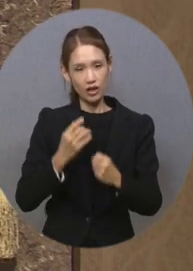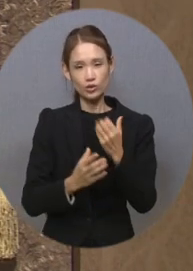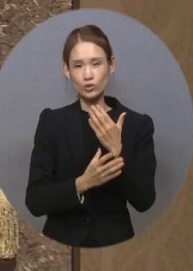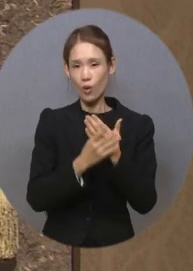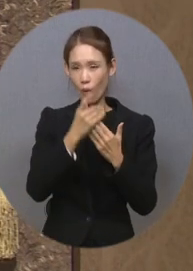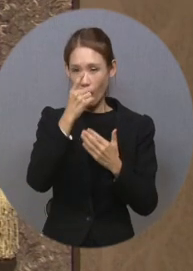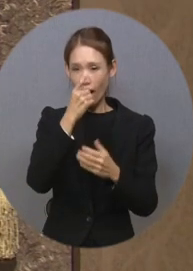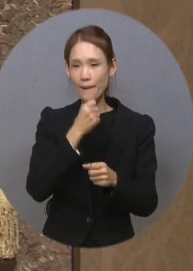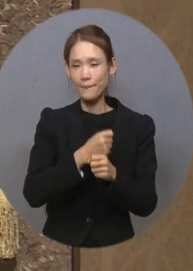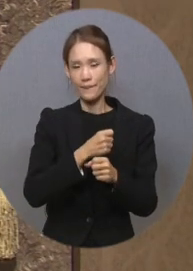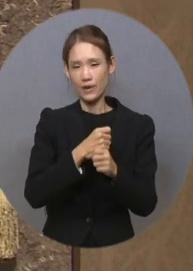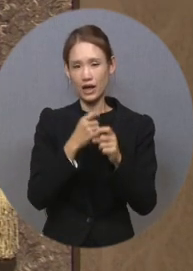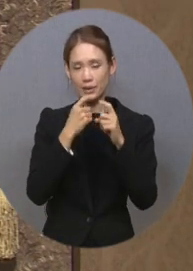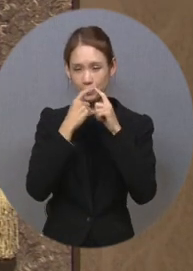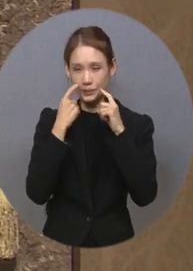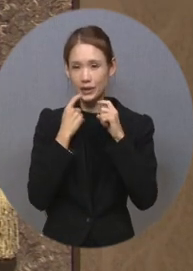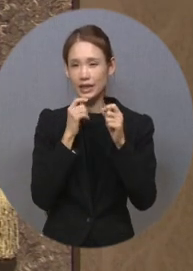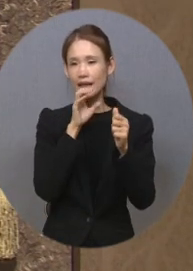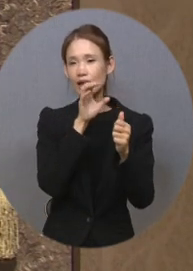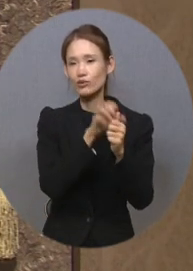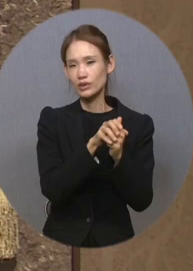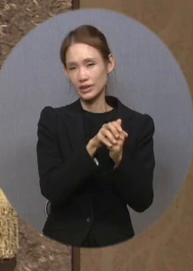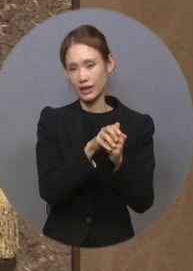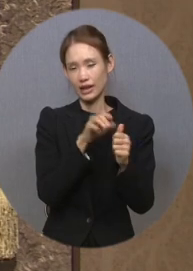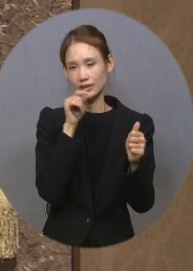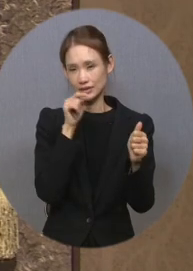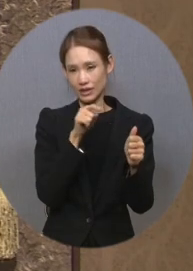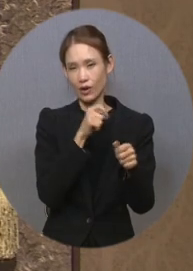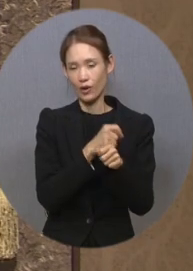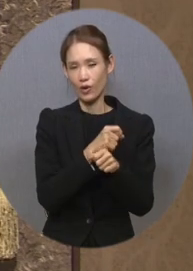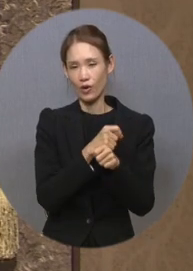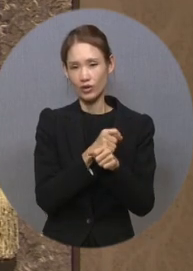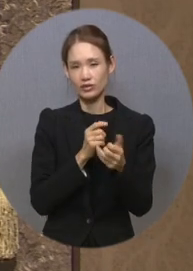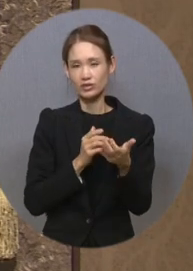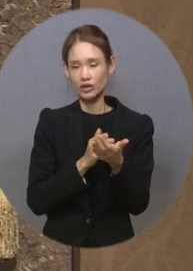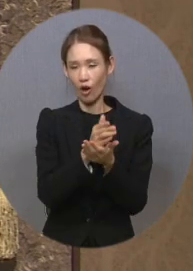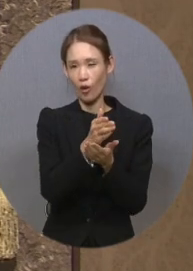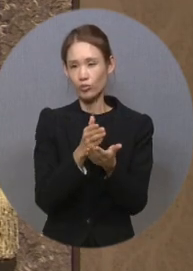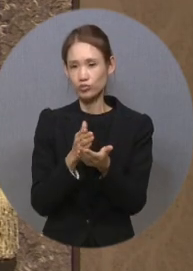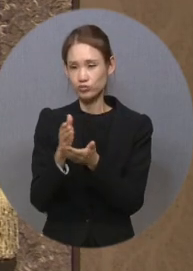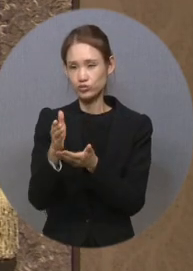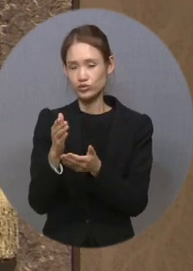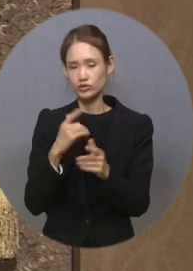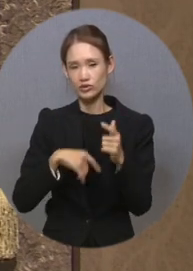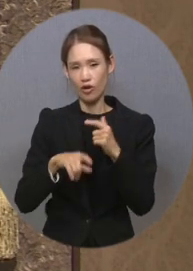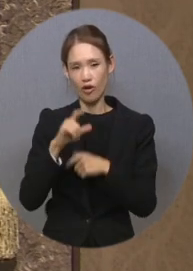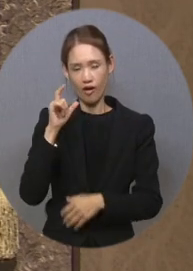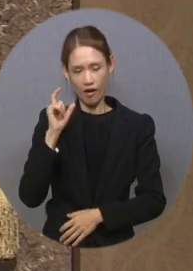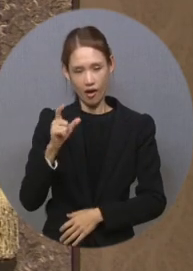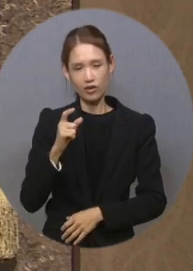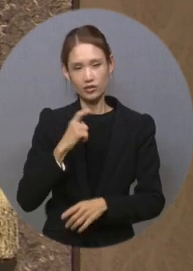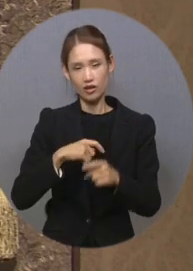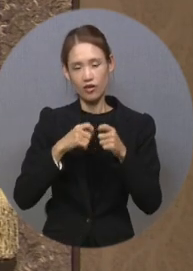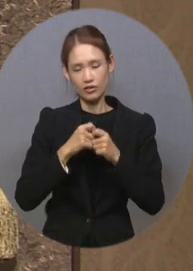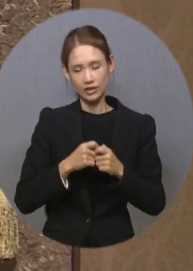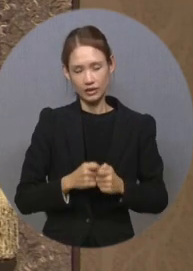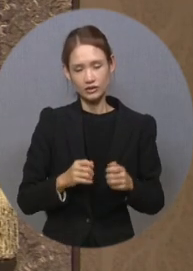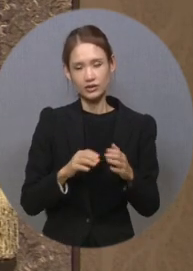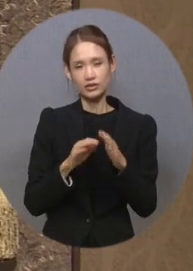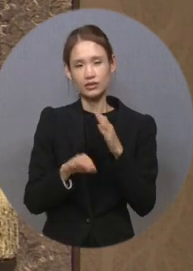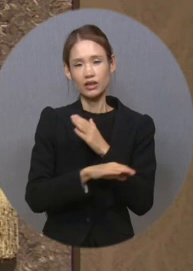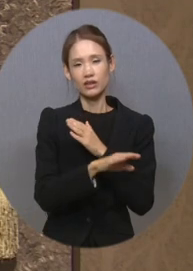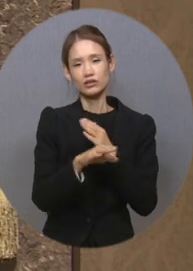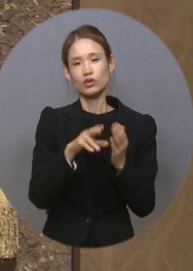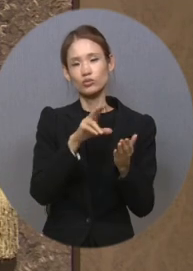통합하면서 민간 위탁을 시켰습니다. 그래서 좀 전문성을 가지고 체계적으로